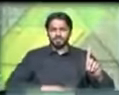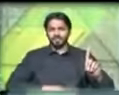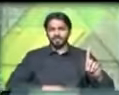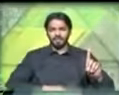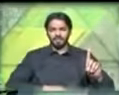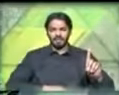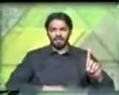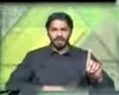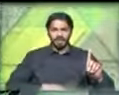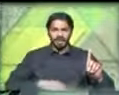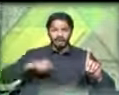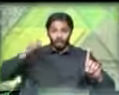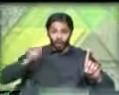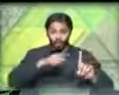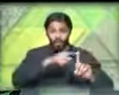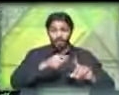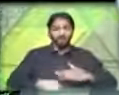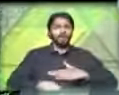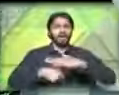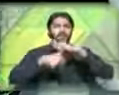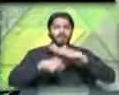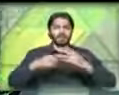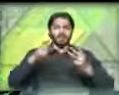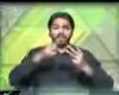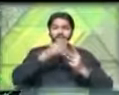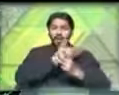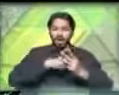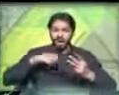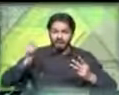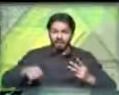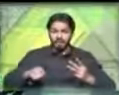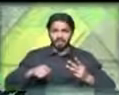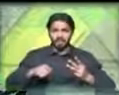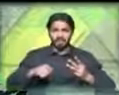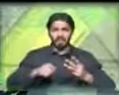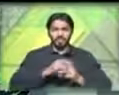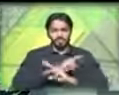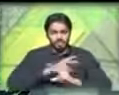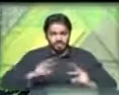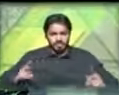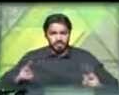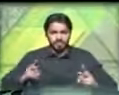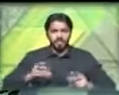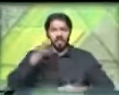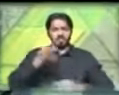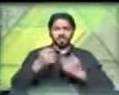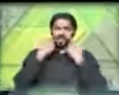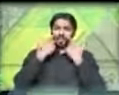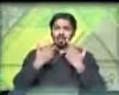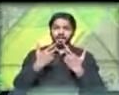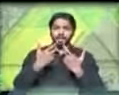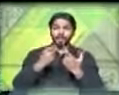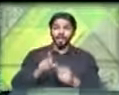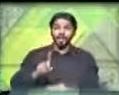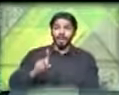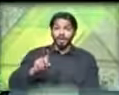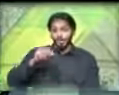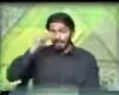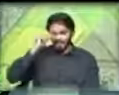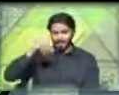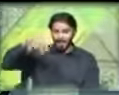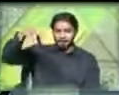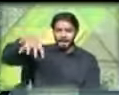الآخرة، فإن الله يقيم الدولة العادلة وإن كانت كافرة، ولا يقيم الدولة